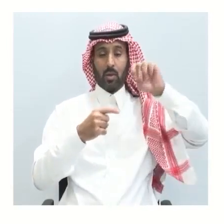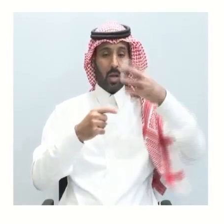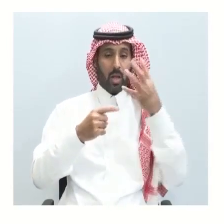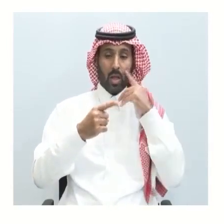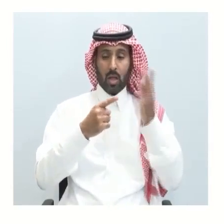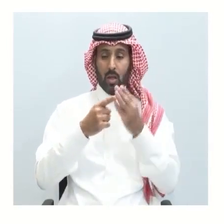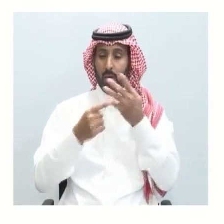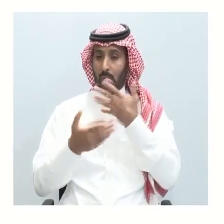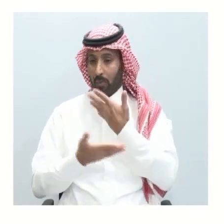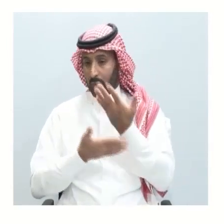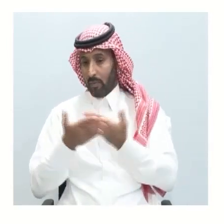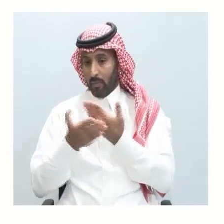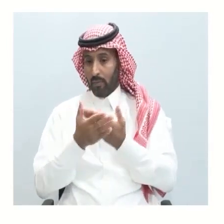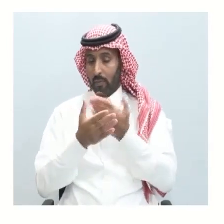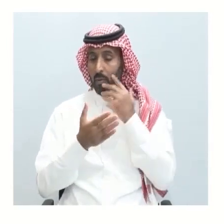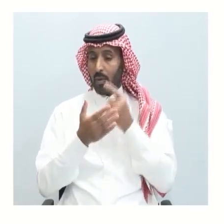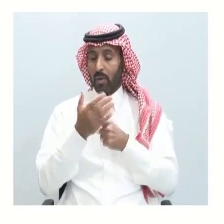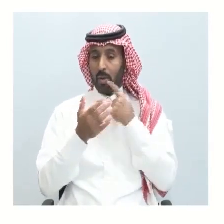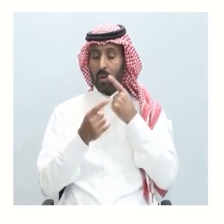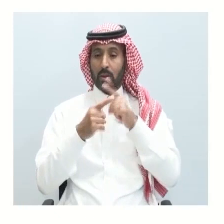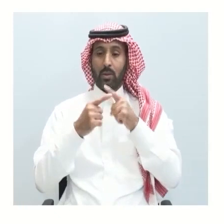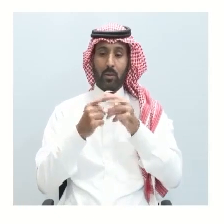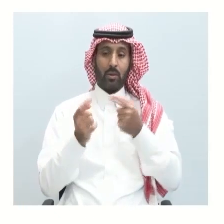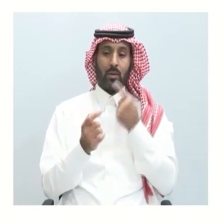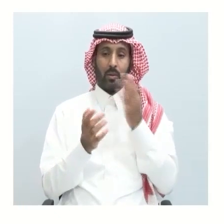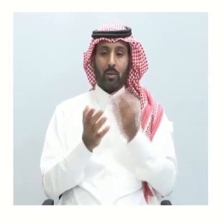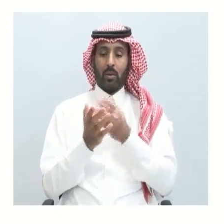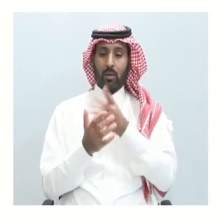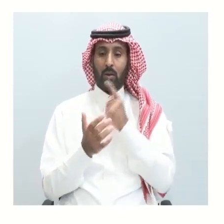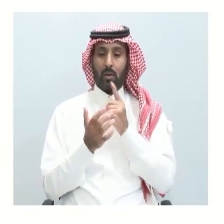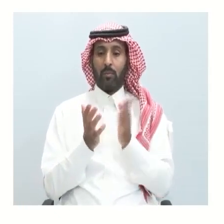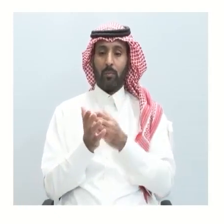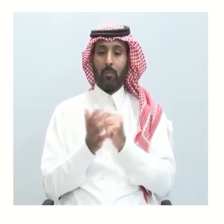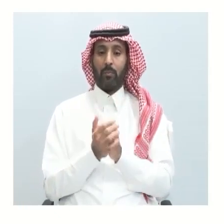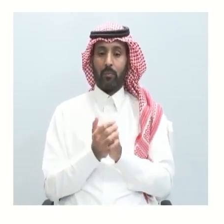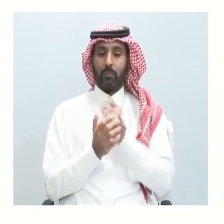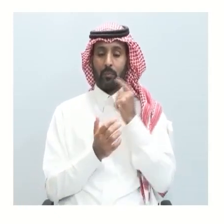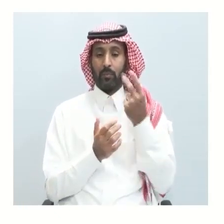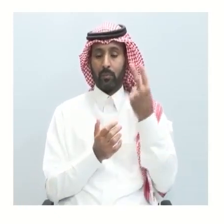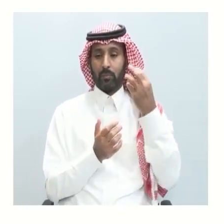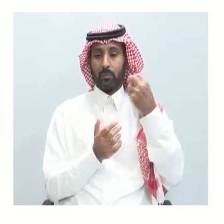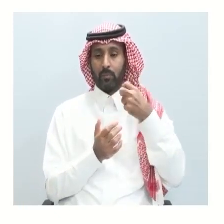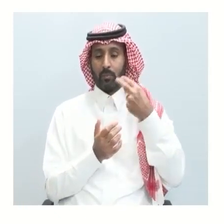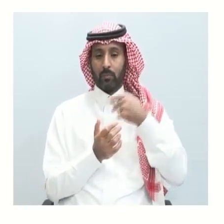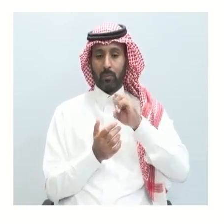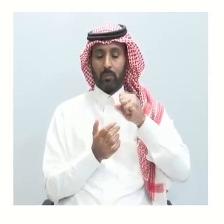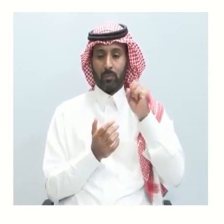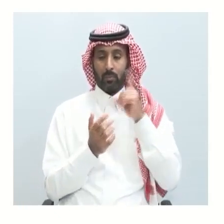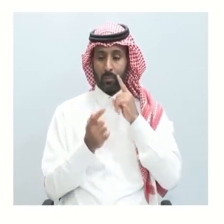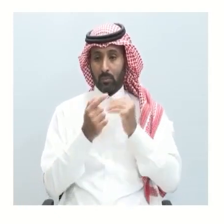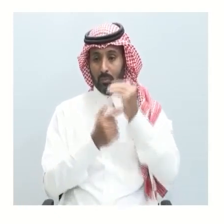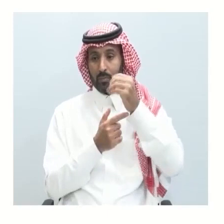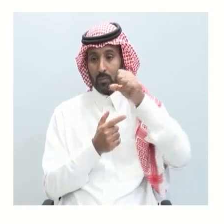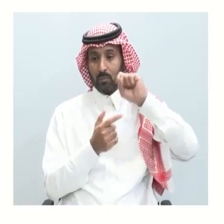والنواه والمتفاعلات ستكون في المقام حاصل ضرب تركيزهم، والماده هنا كبريتيد الهيدروجين ستكون مرفوعه